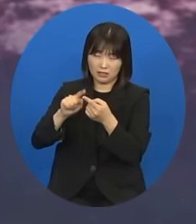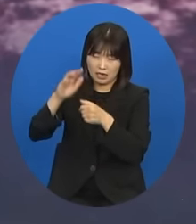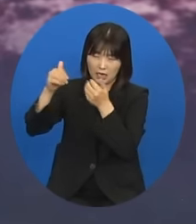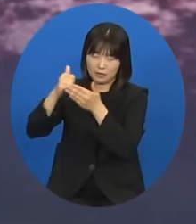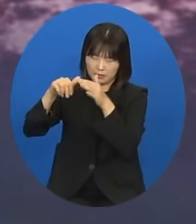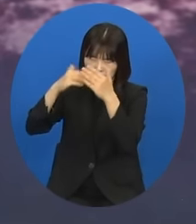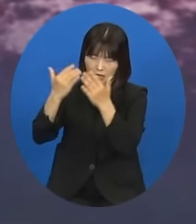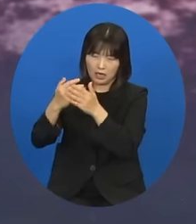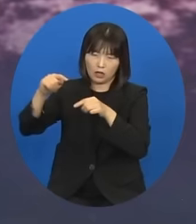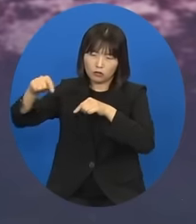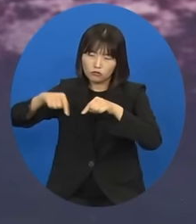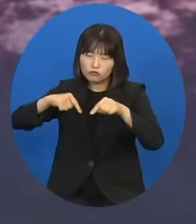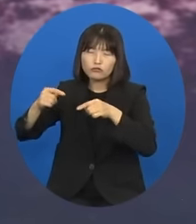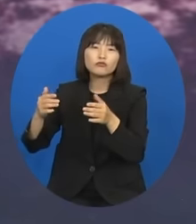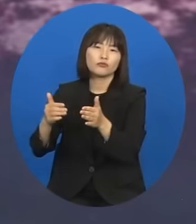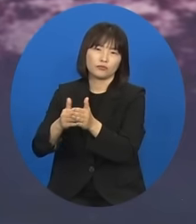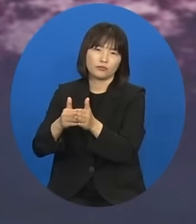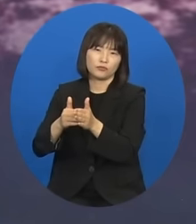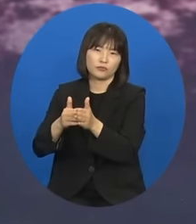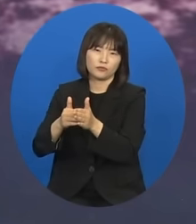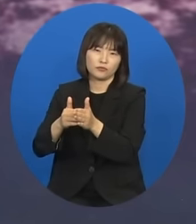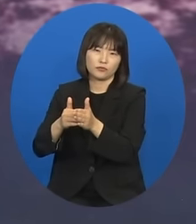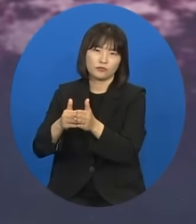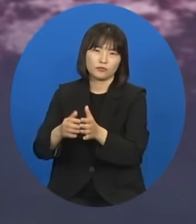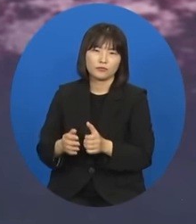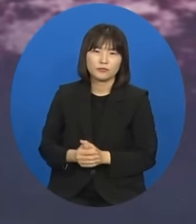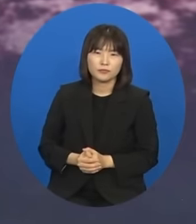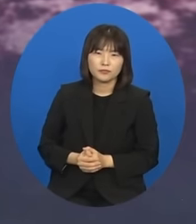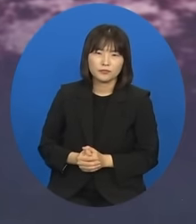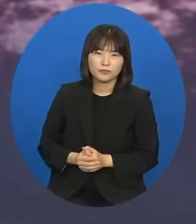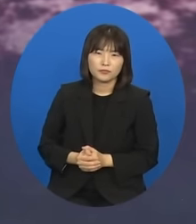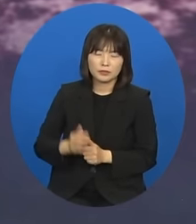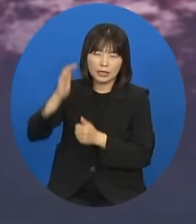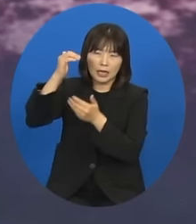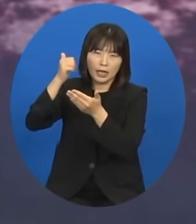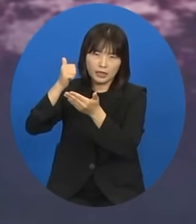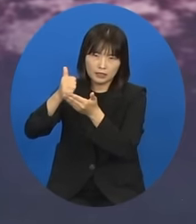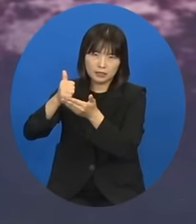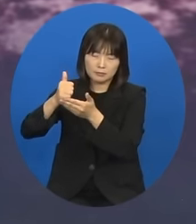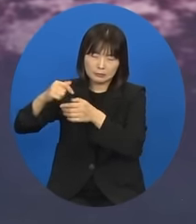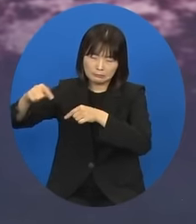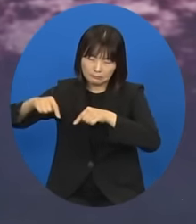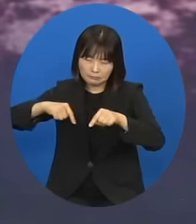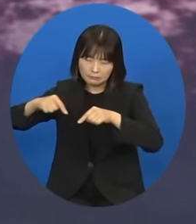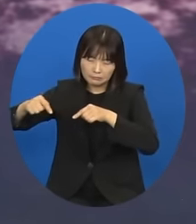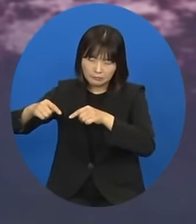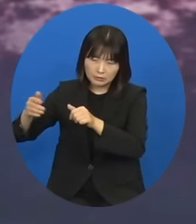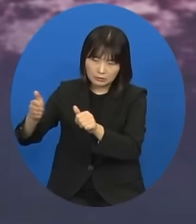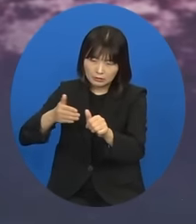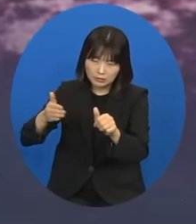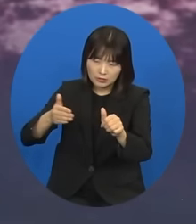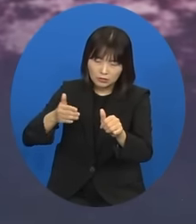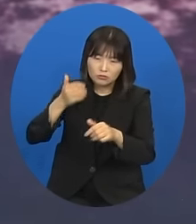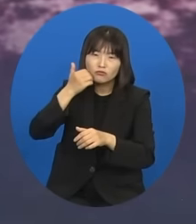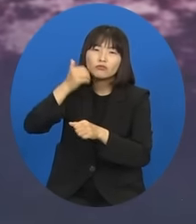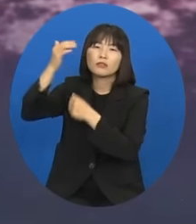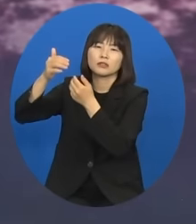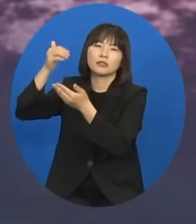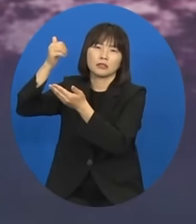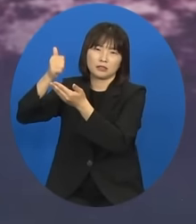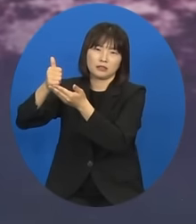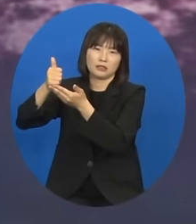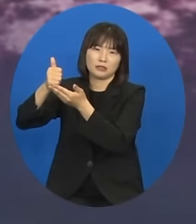타이밍에 겹치지 않도록 그 동물까지 컨트롤 하신 것이 바로 하나님이었다 것을이 성경은